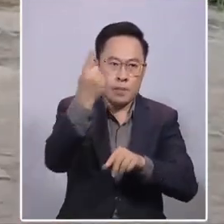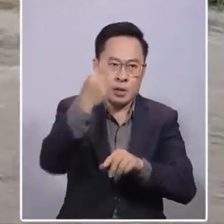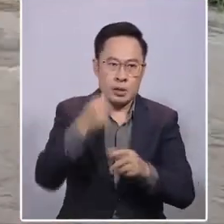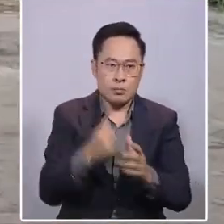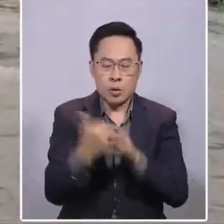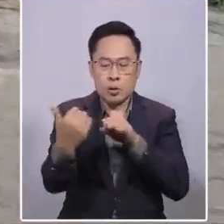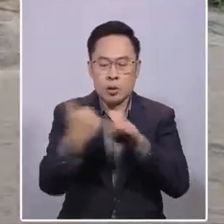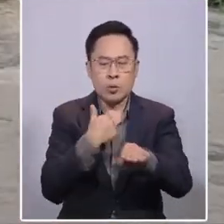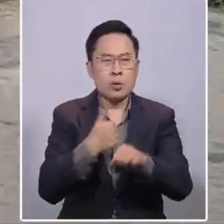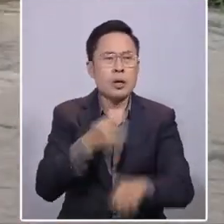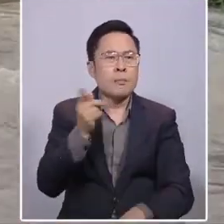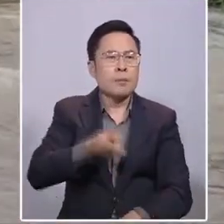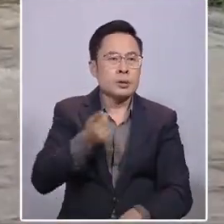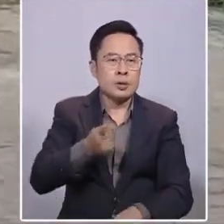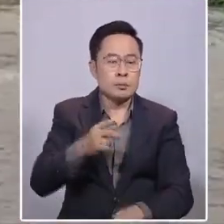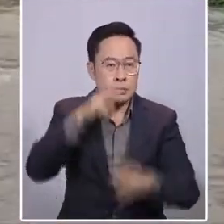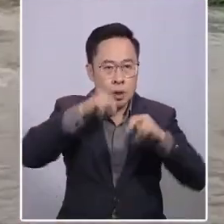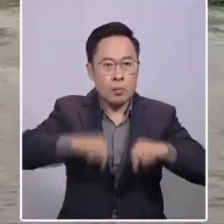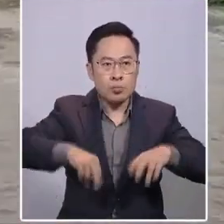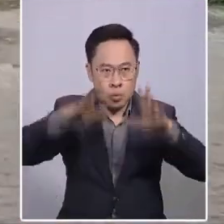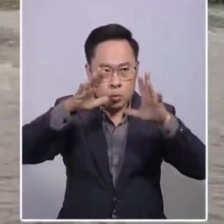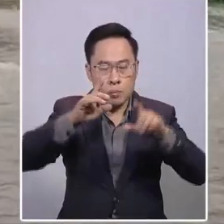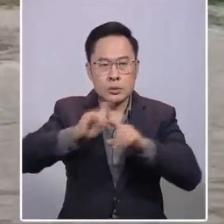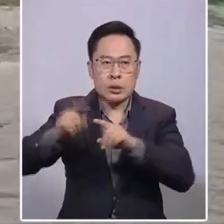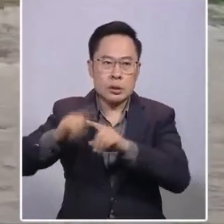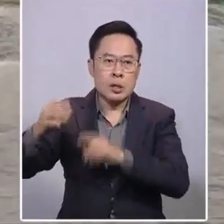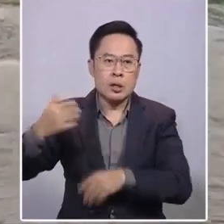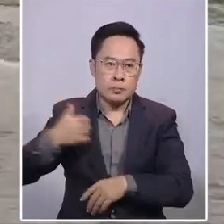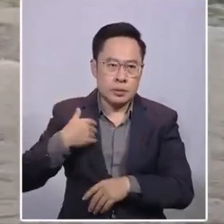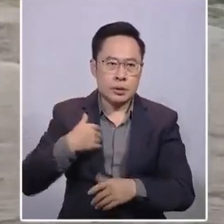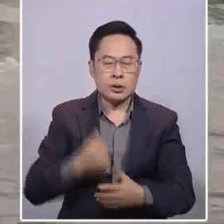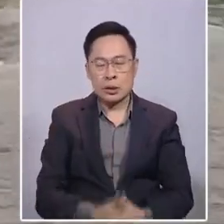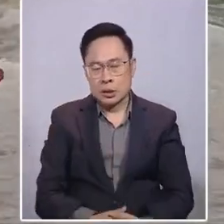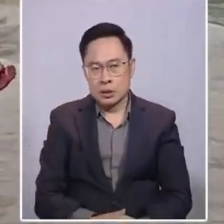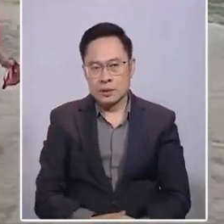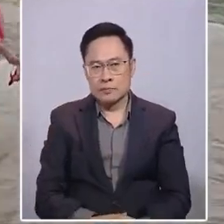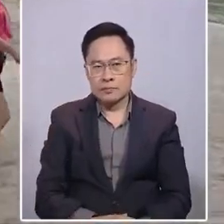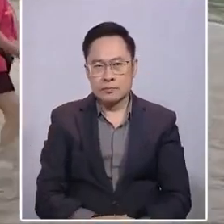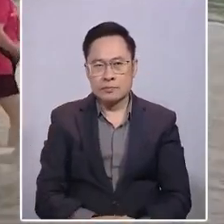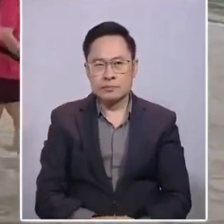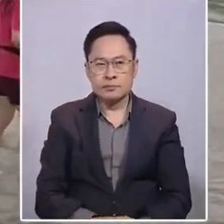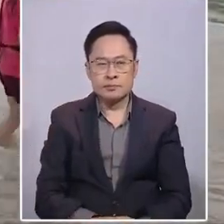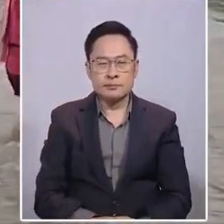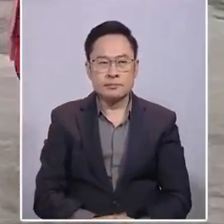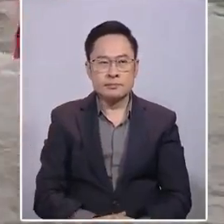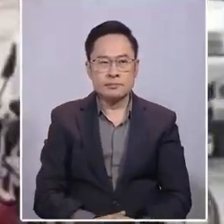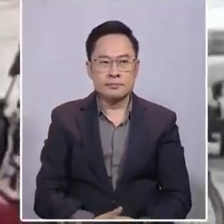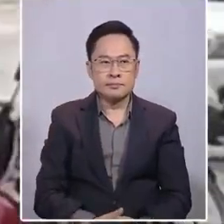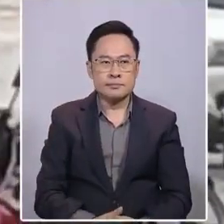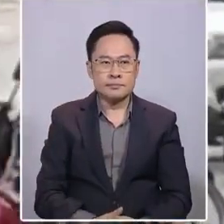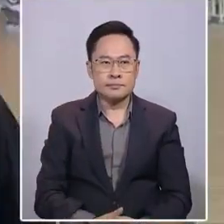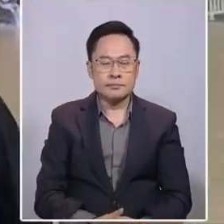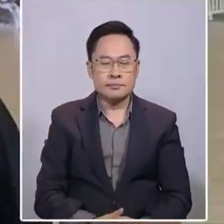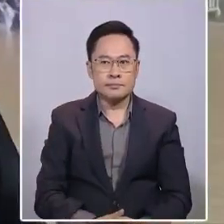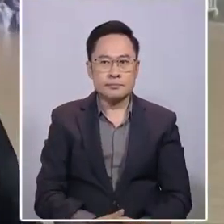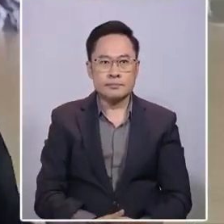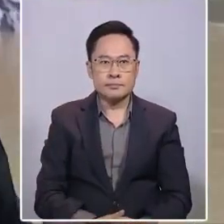พื้นที่ของบ้านควนหินแล้วก็ชุมชนเคหะน้ำน้อยที่ตำบลท่าข้ามด้วยนะครับ